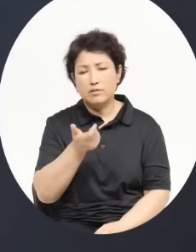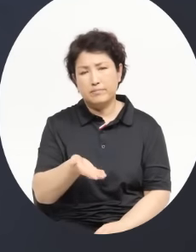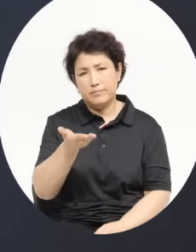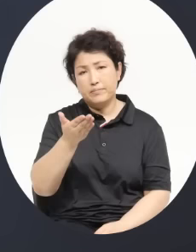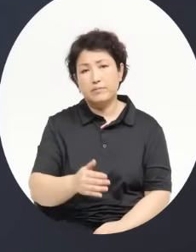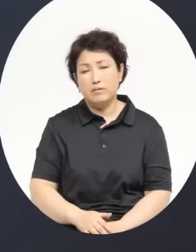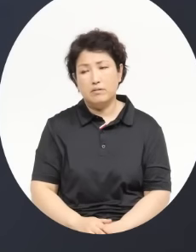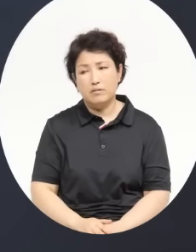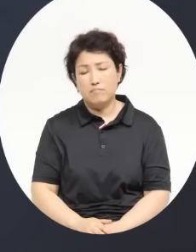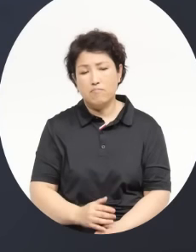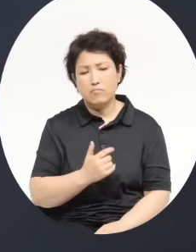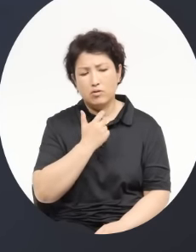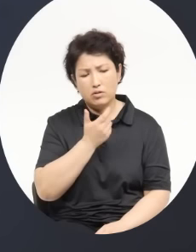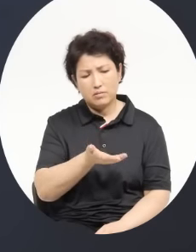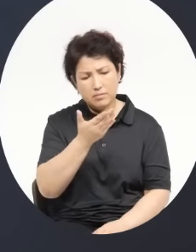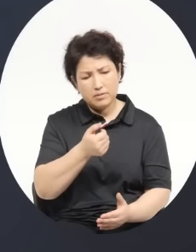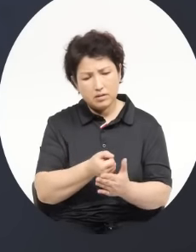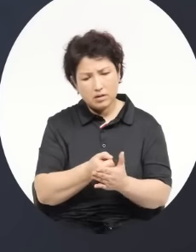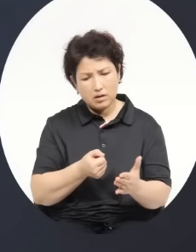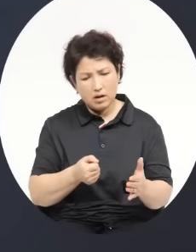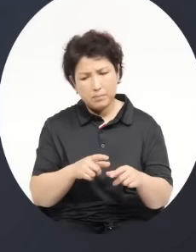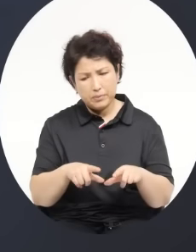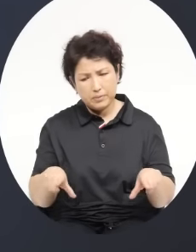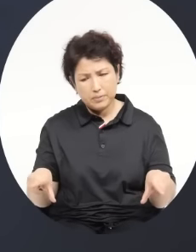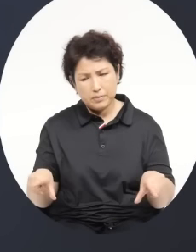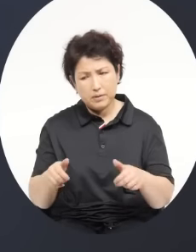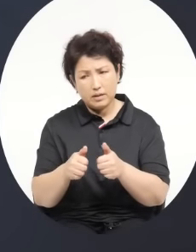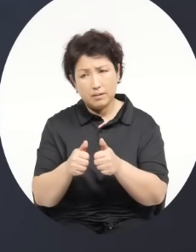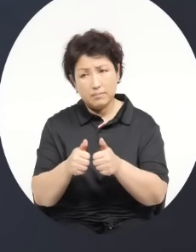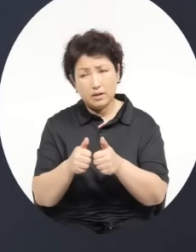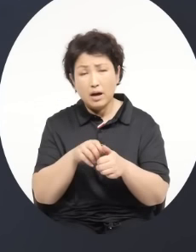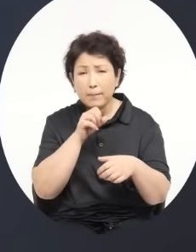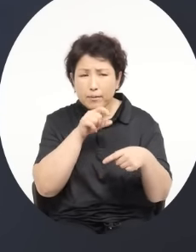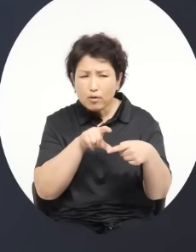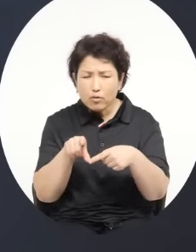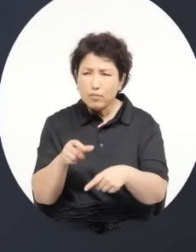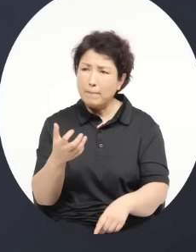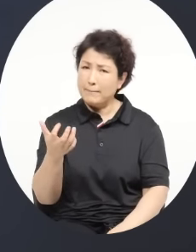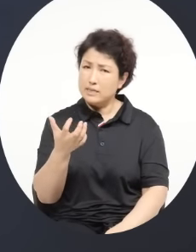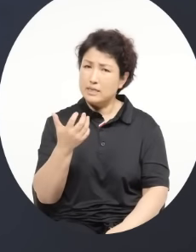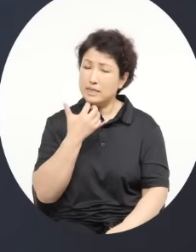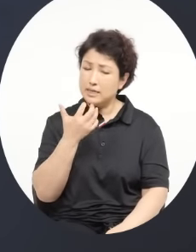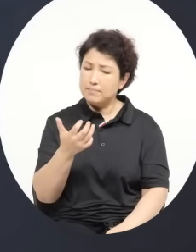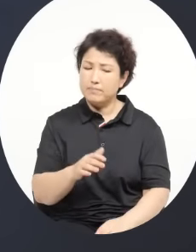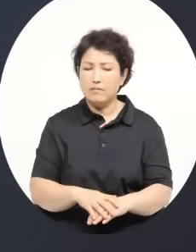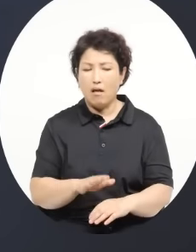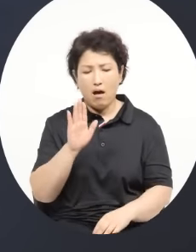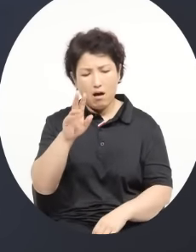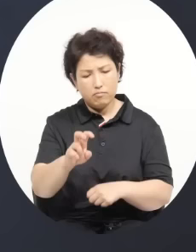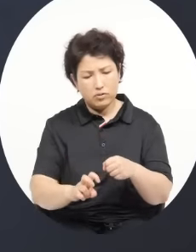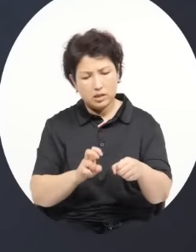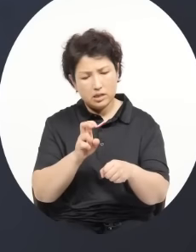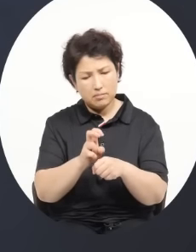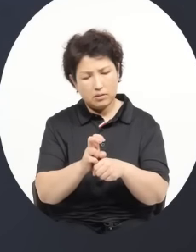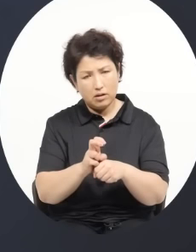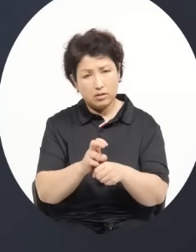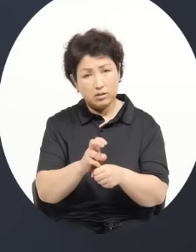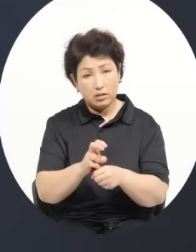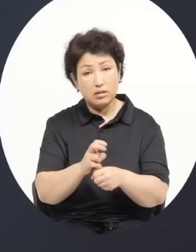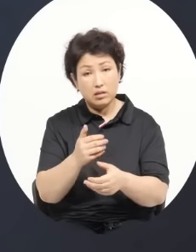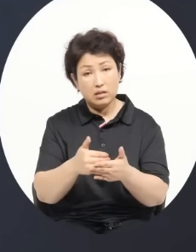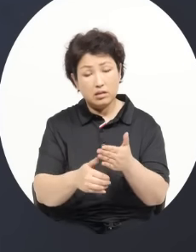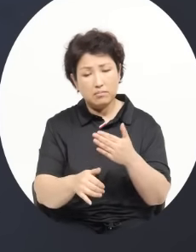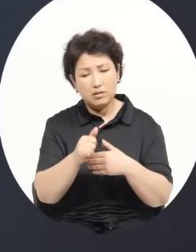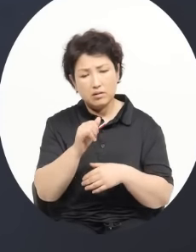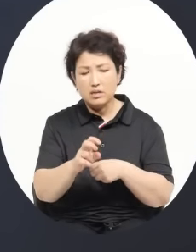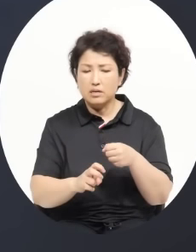60 넘으셨어요. 60 넘었으니까 남자들 보통 만 80까지 산다고 보면 한 20년 남았잖아, 그죠?